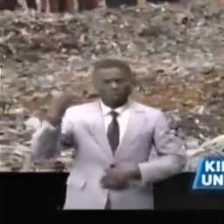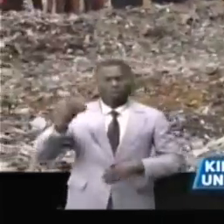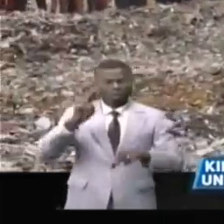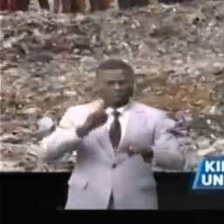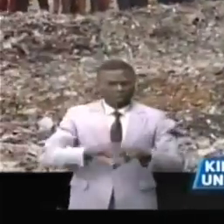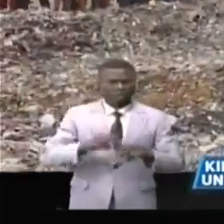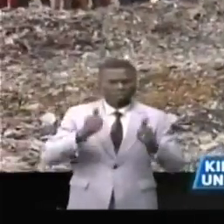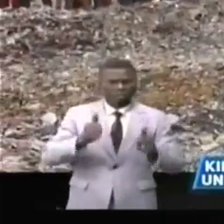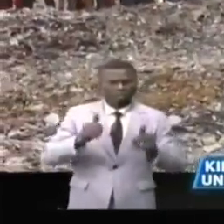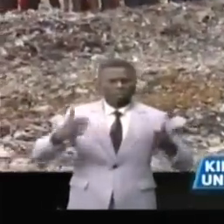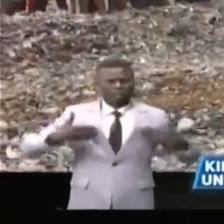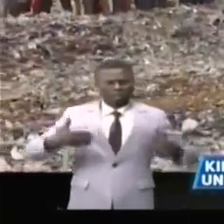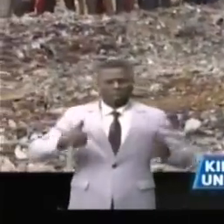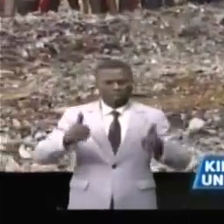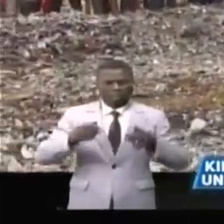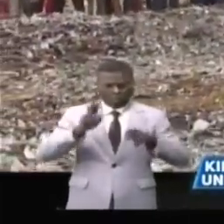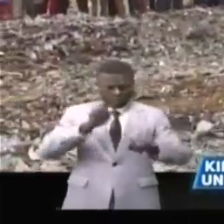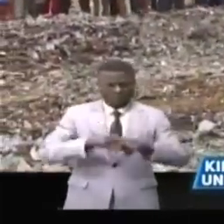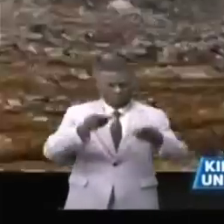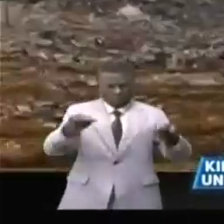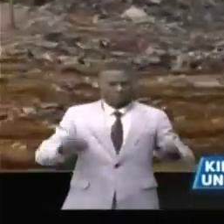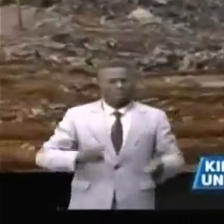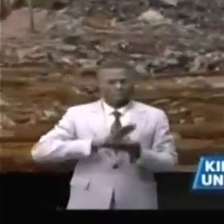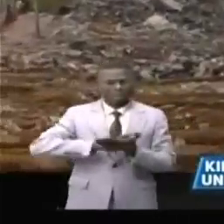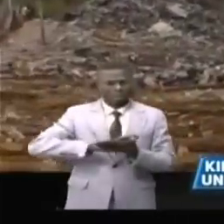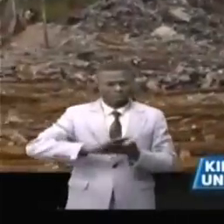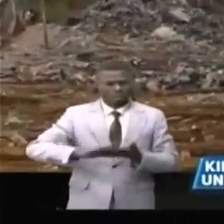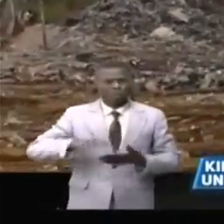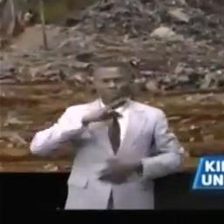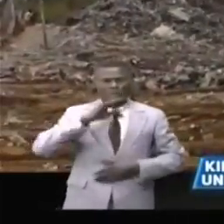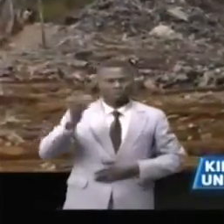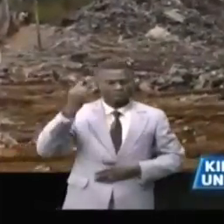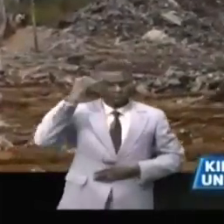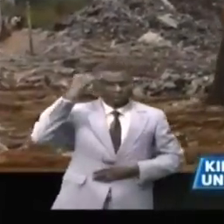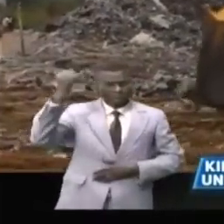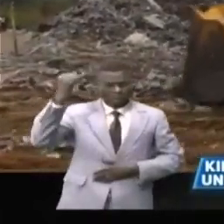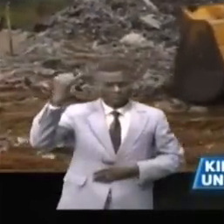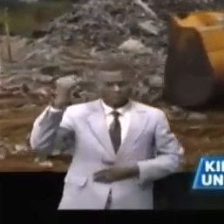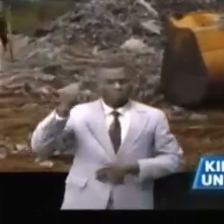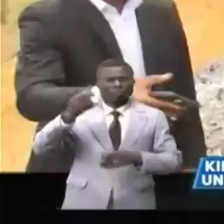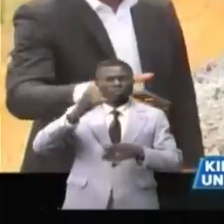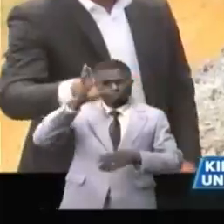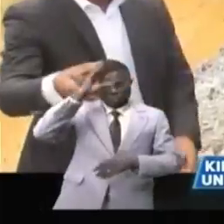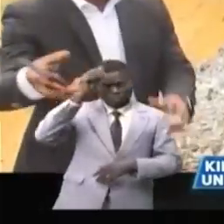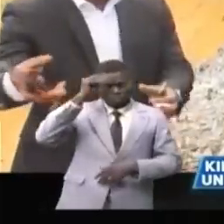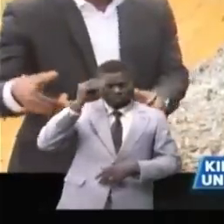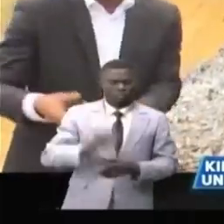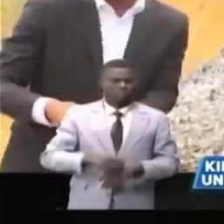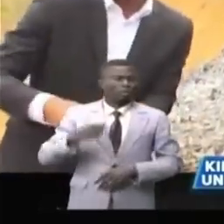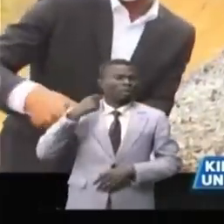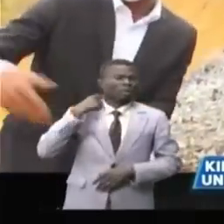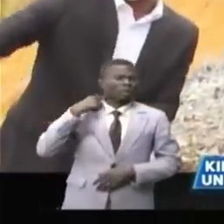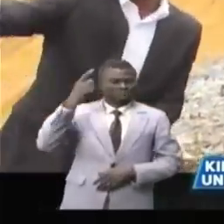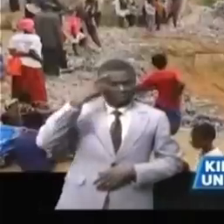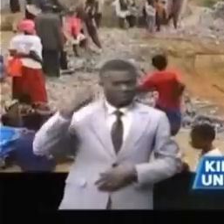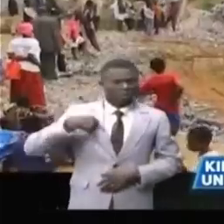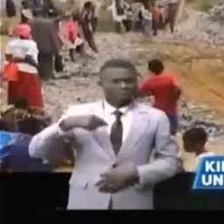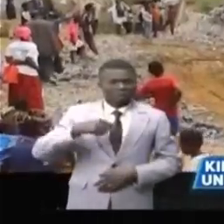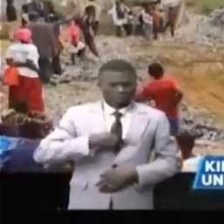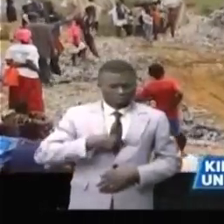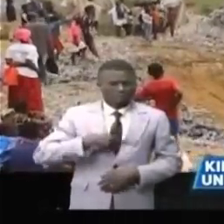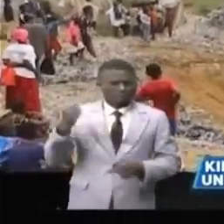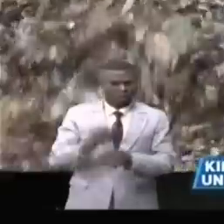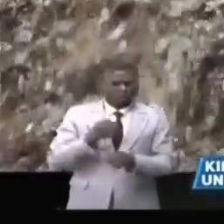air frais et vivre dans un environnement salubre. Une initiative des fils et filles de Kwango Biso qui ont procédé au remblayage